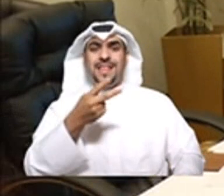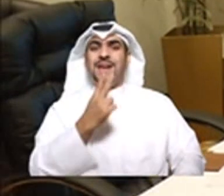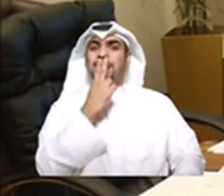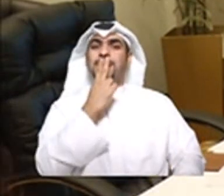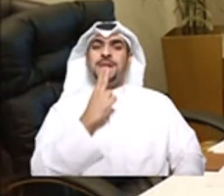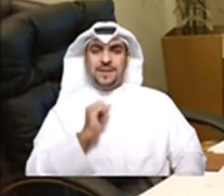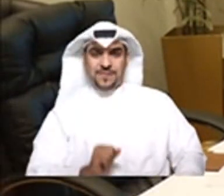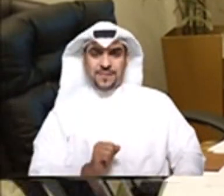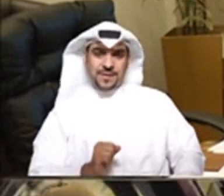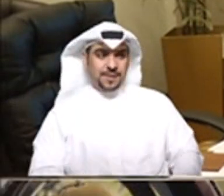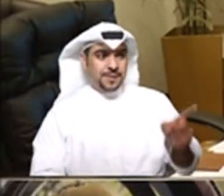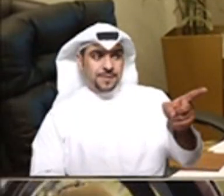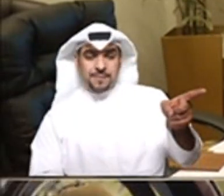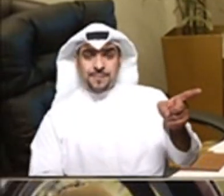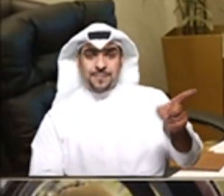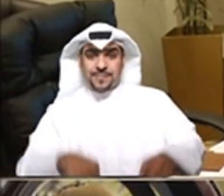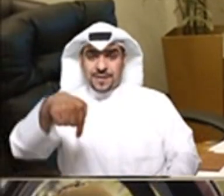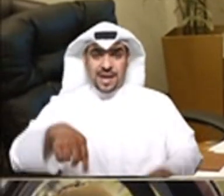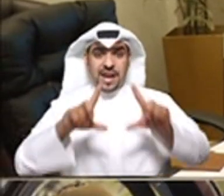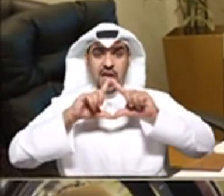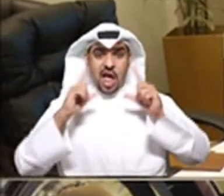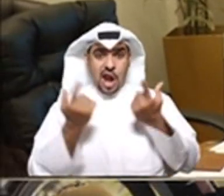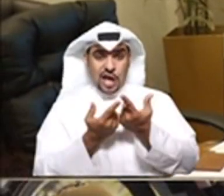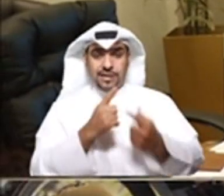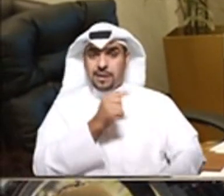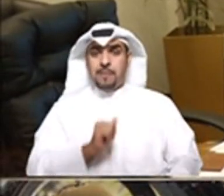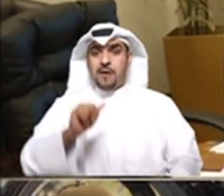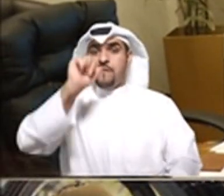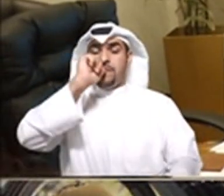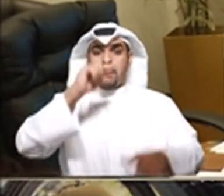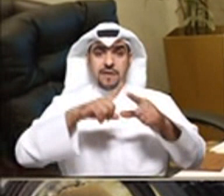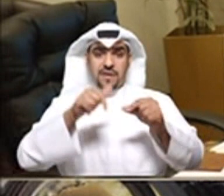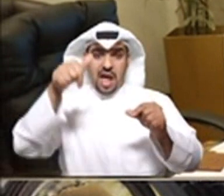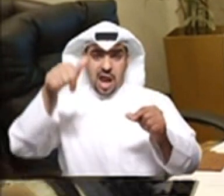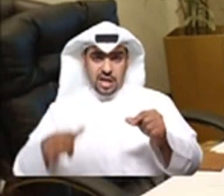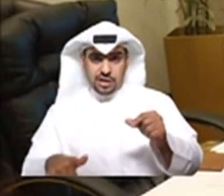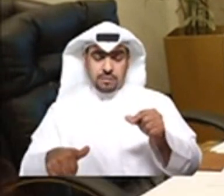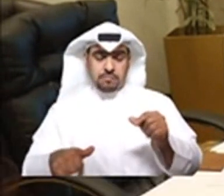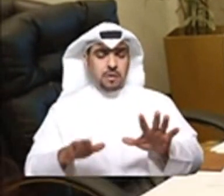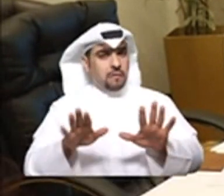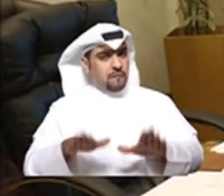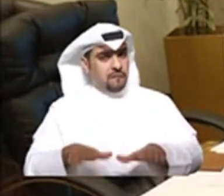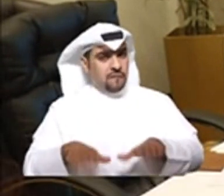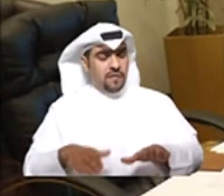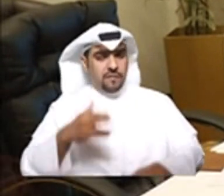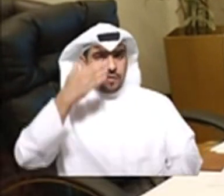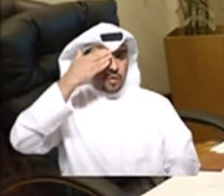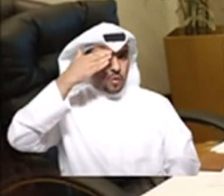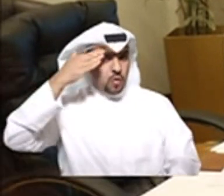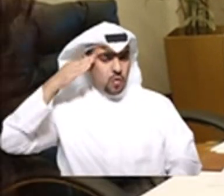هناك لجان عديدة تعمل خليجية مشتركة تتبادل الخبرات فيما